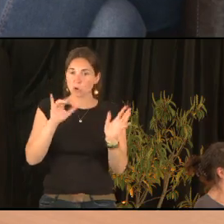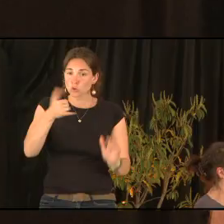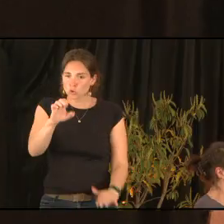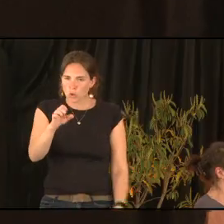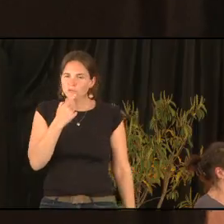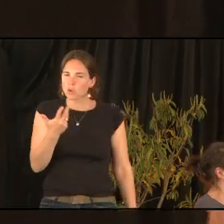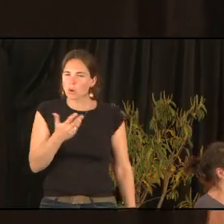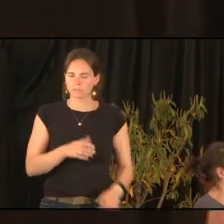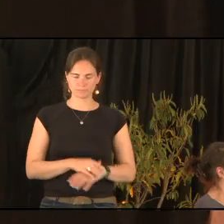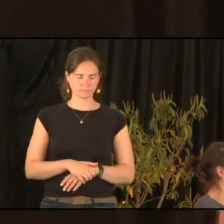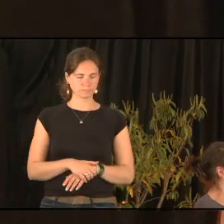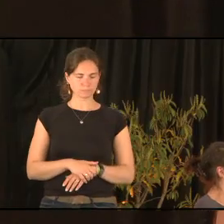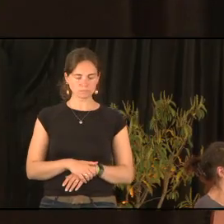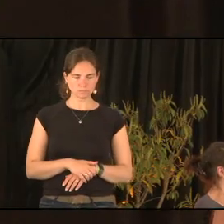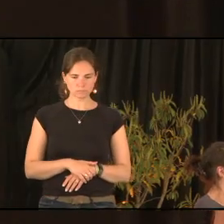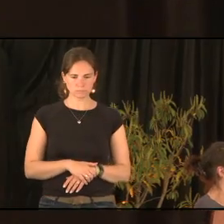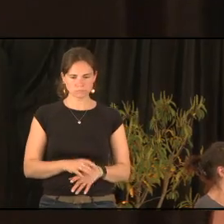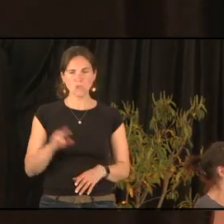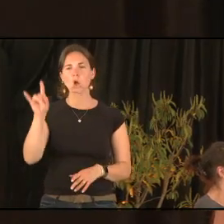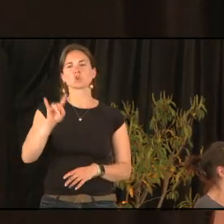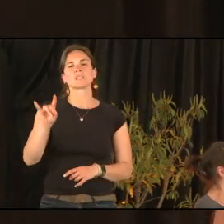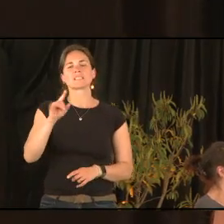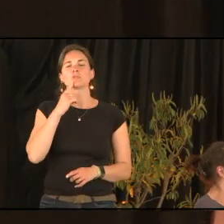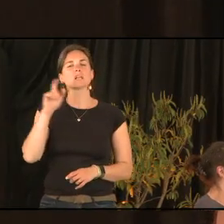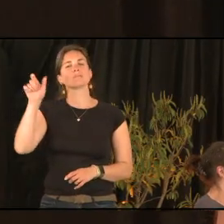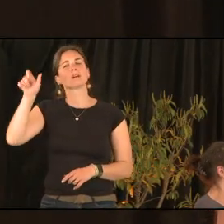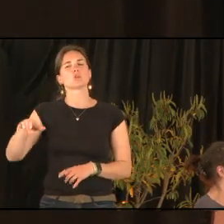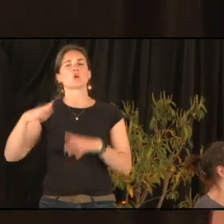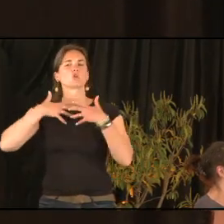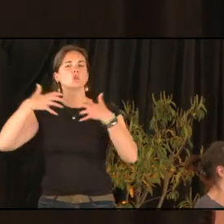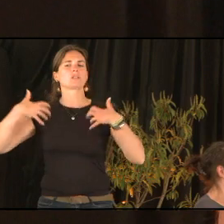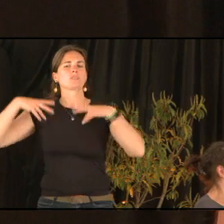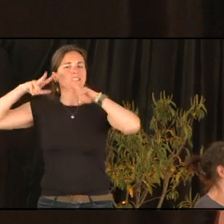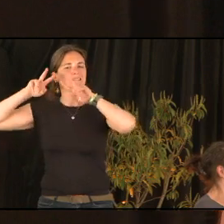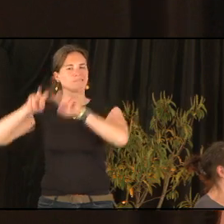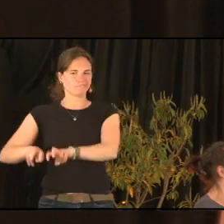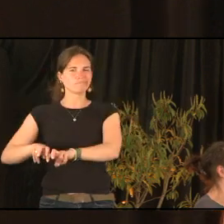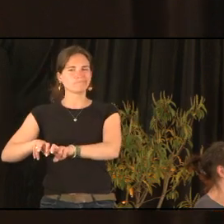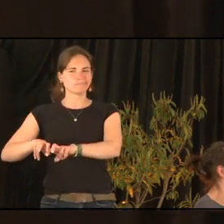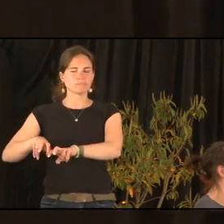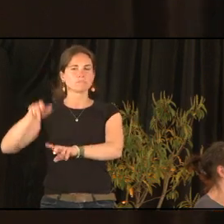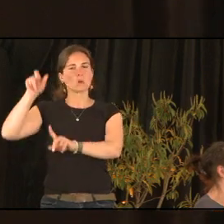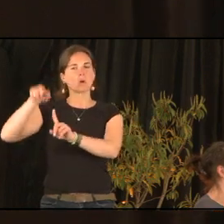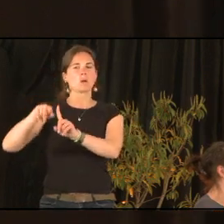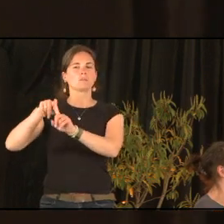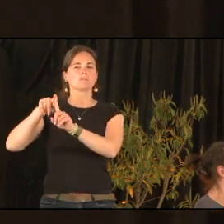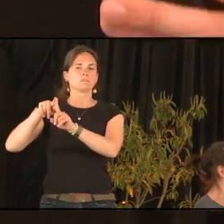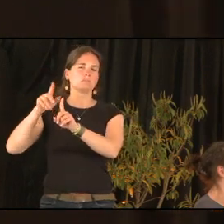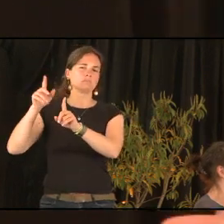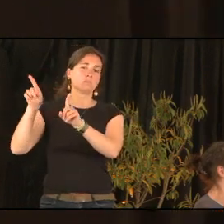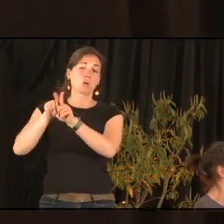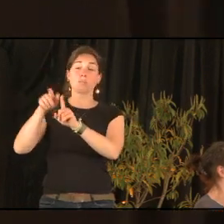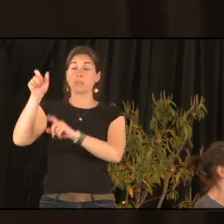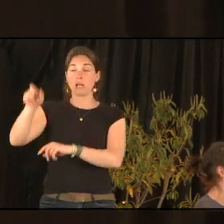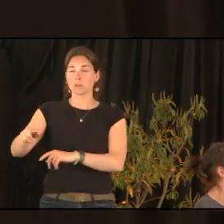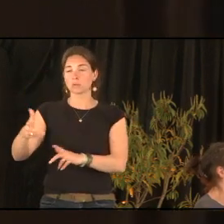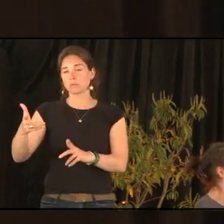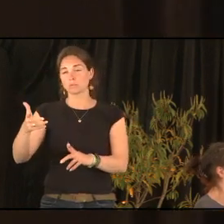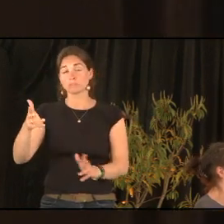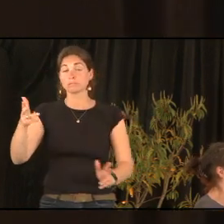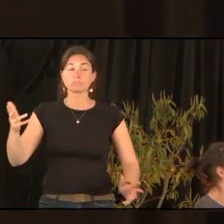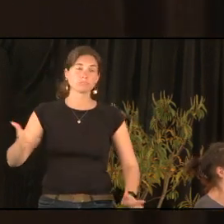compris. Jeanne dit je, tu, c'est quand on est 15 000 ans en arrière, et Hushkin, c'est une espèce